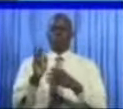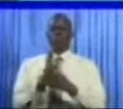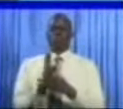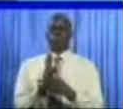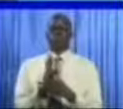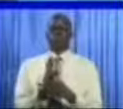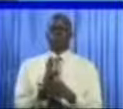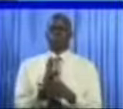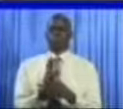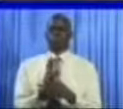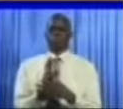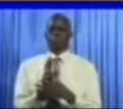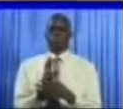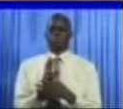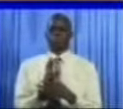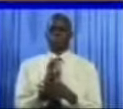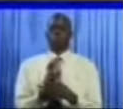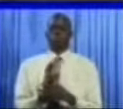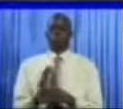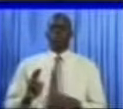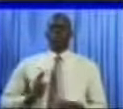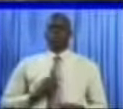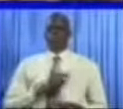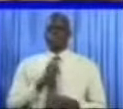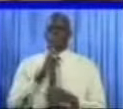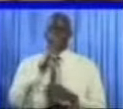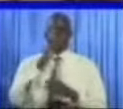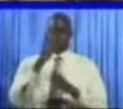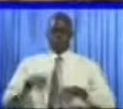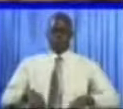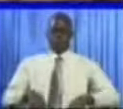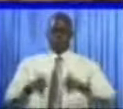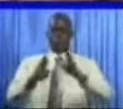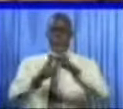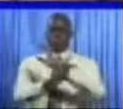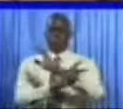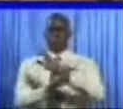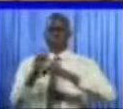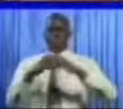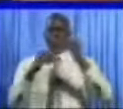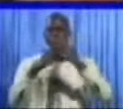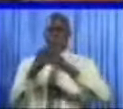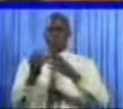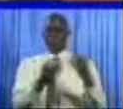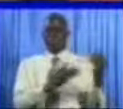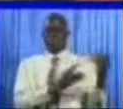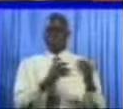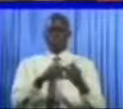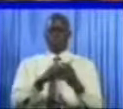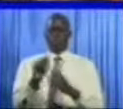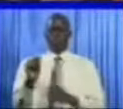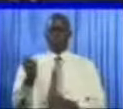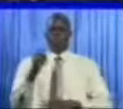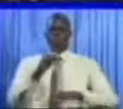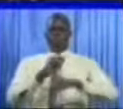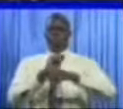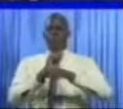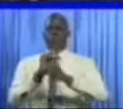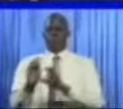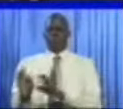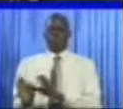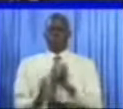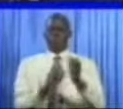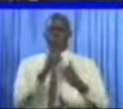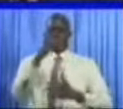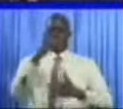Bebamba. Nous sommes sur la route Koudougou-Dédougou en construction depuis 2010. Les travaux exécutés à un